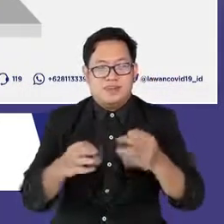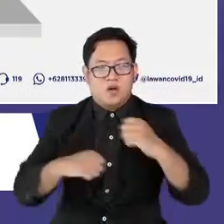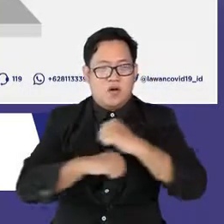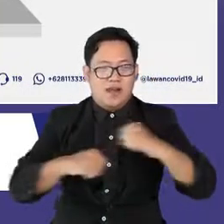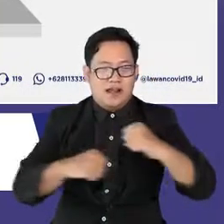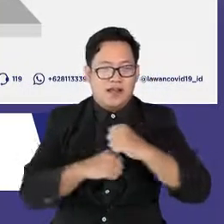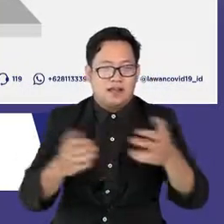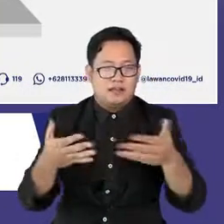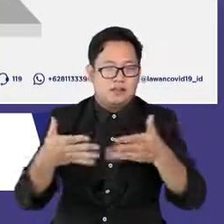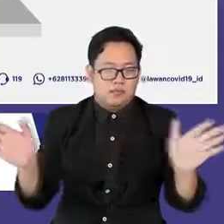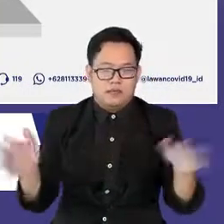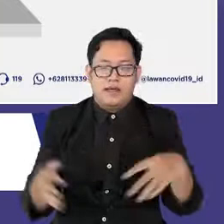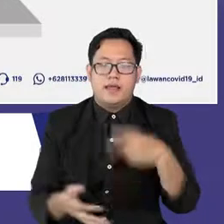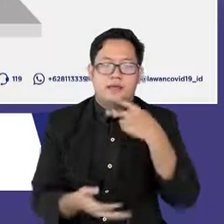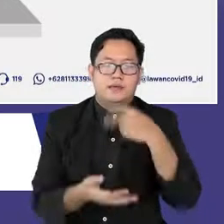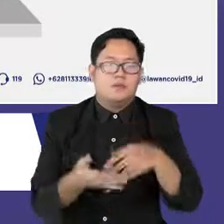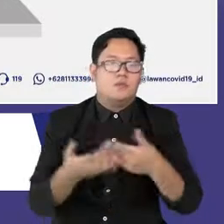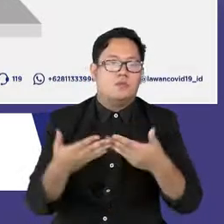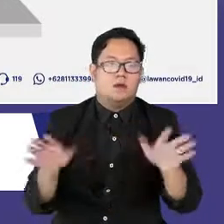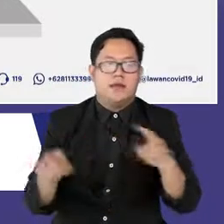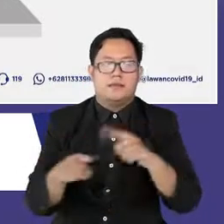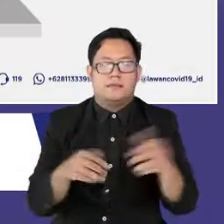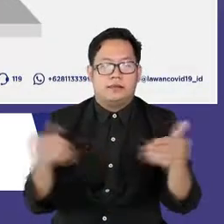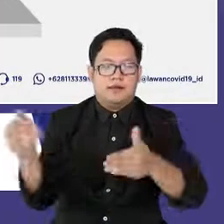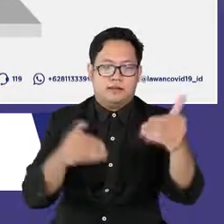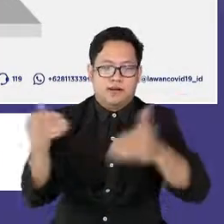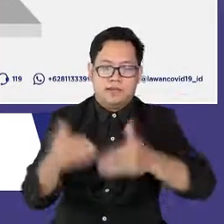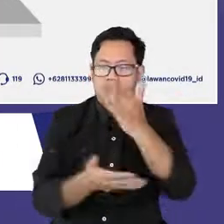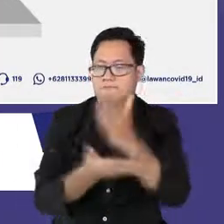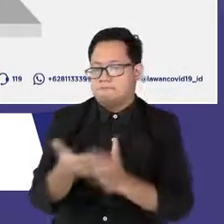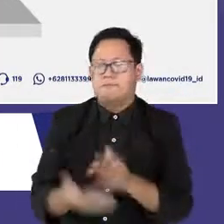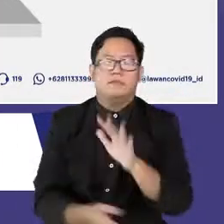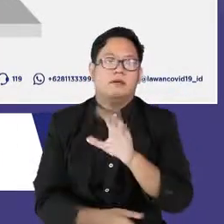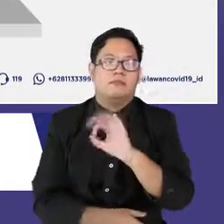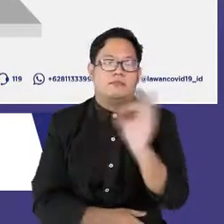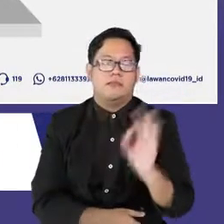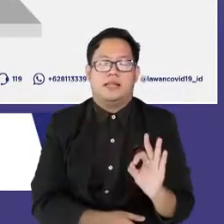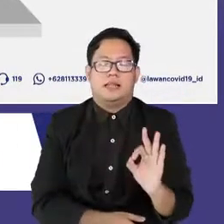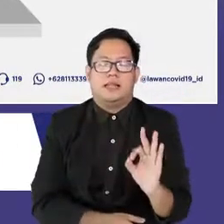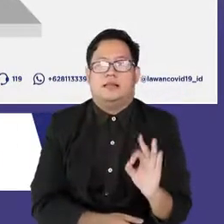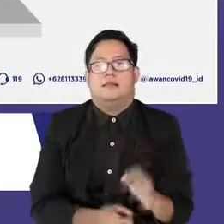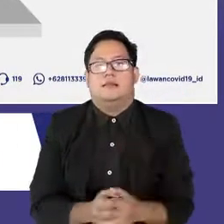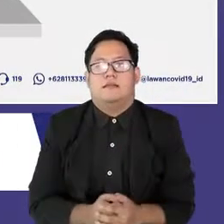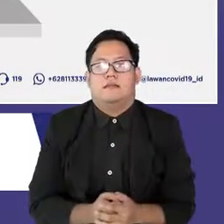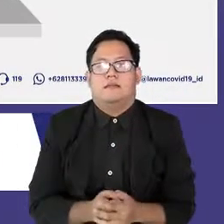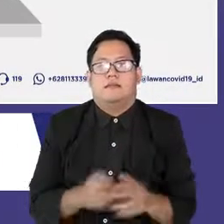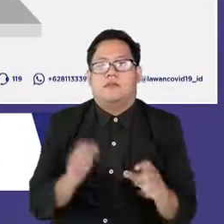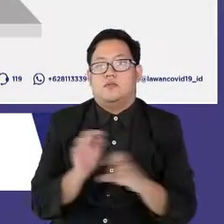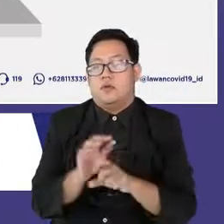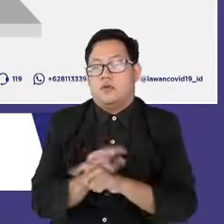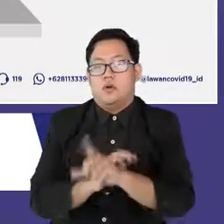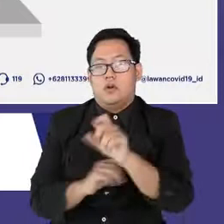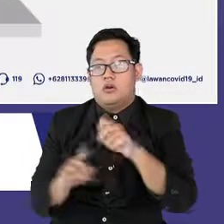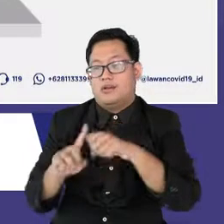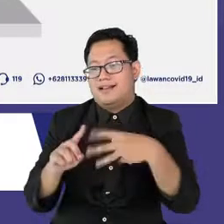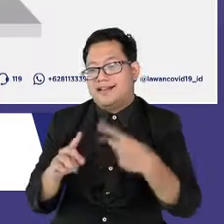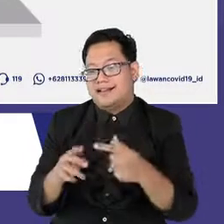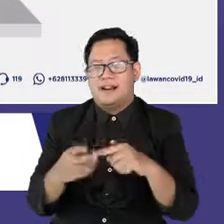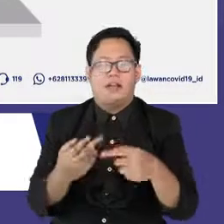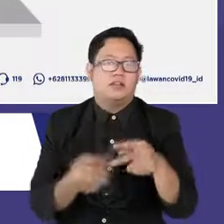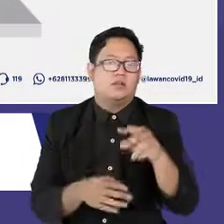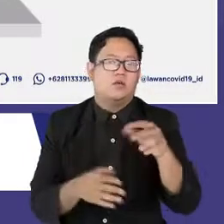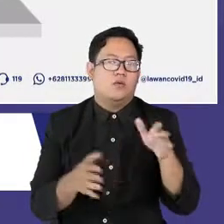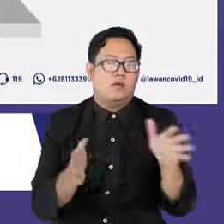untuk dibuka maksimal 50% dimana fasilitas seperti penunjang seperti loker VIP room